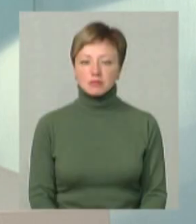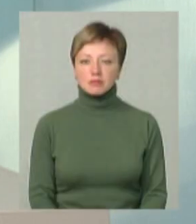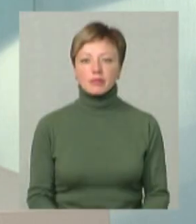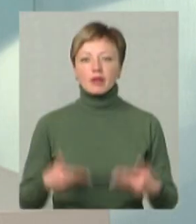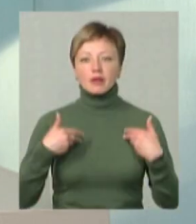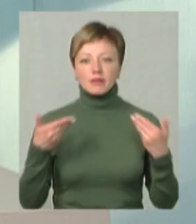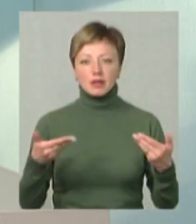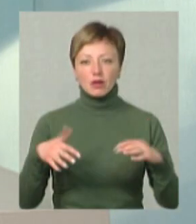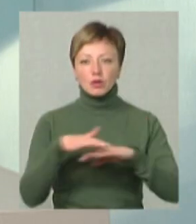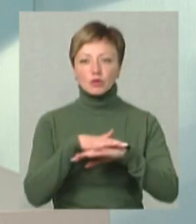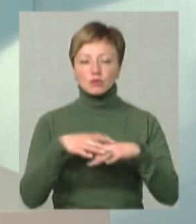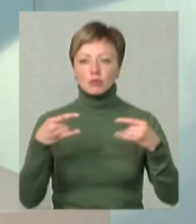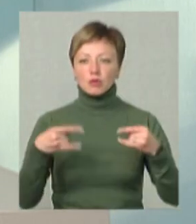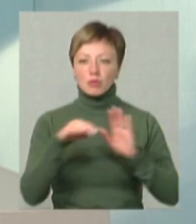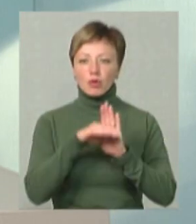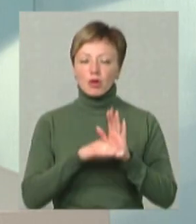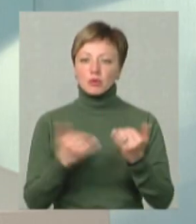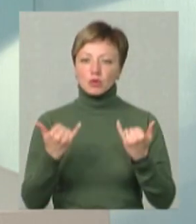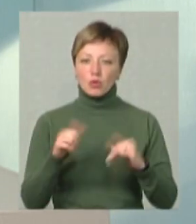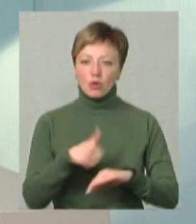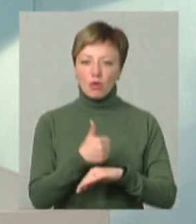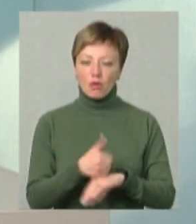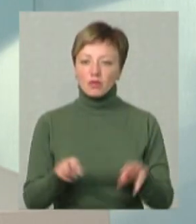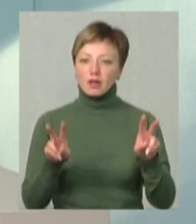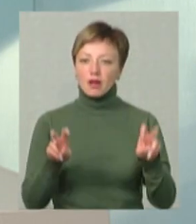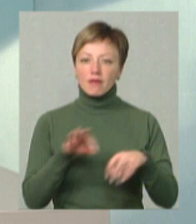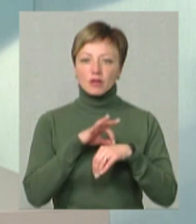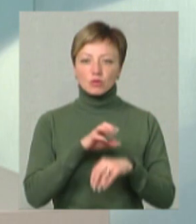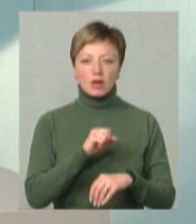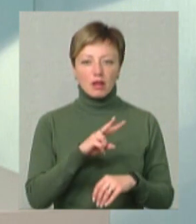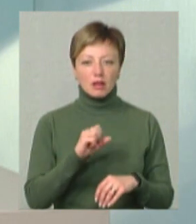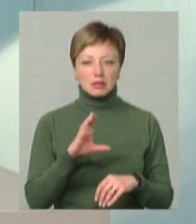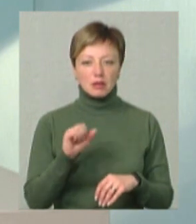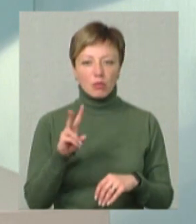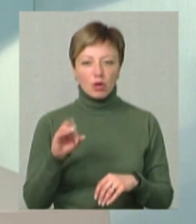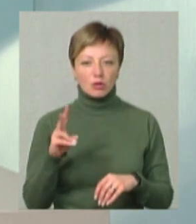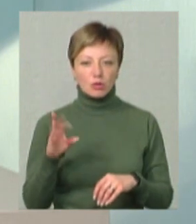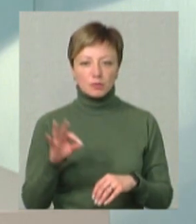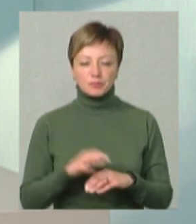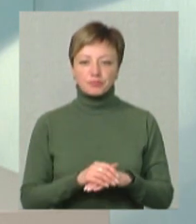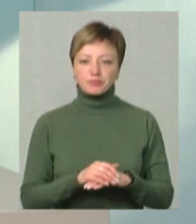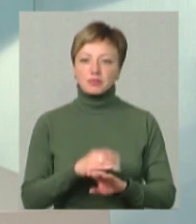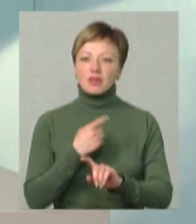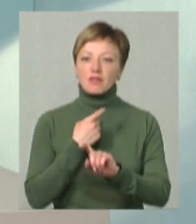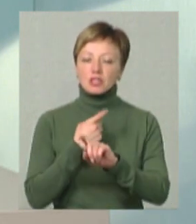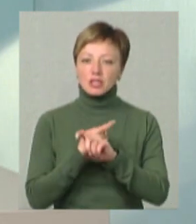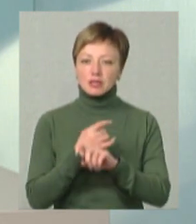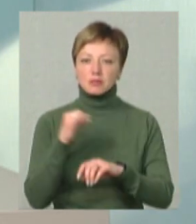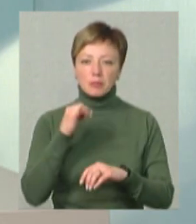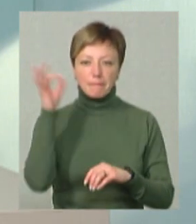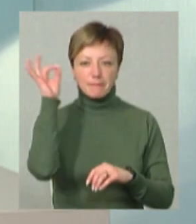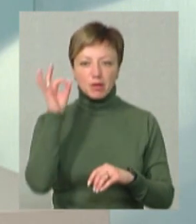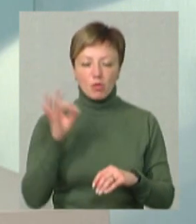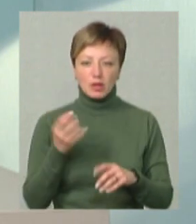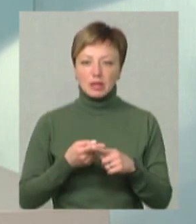Вітаю на Суспільному. Це програма «Сьогодні головне». Мене звати Алла Самойленко. Фашизм, нацизм і перемога над